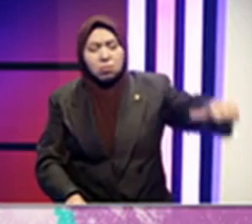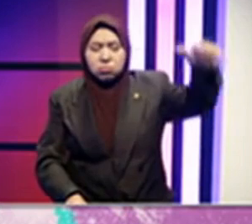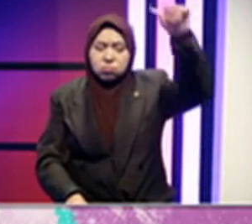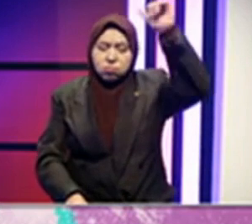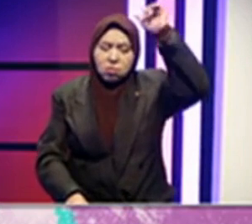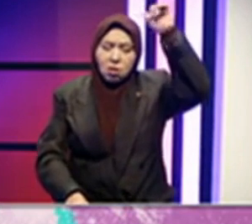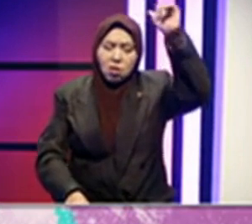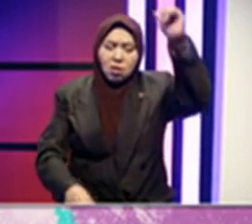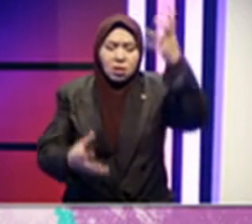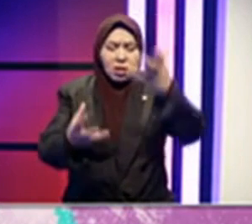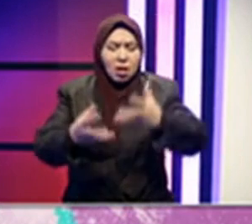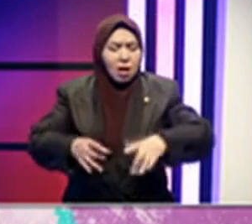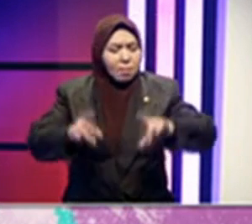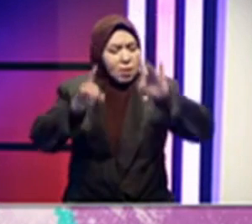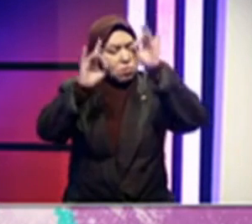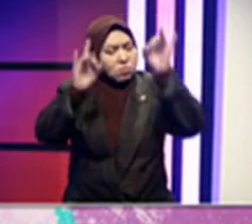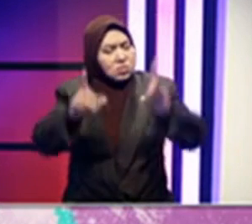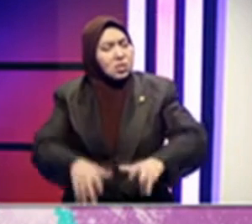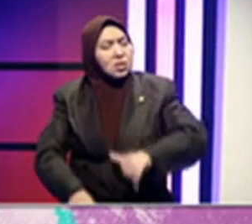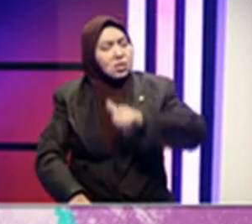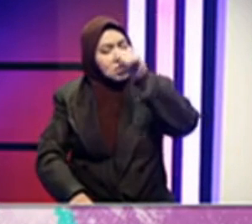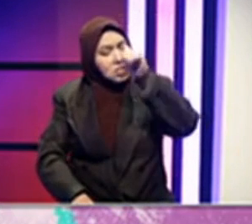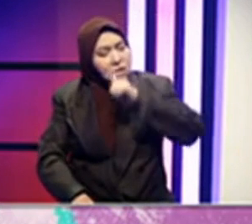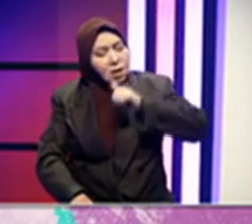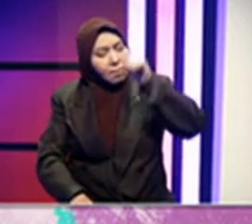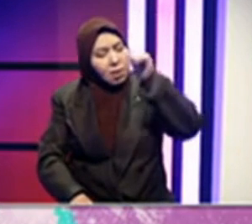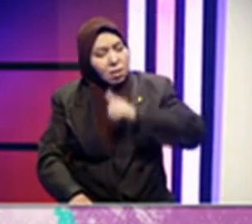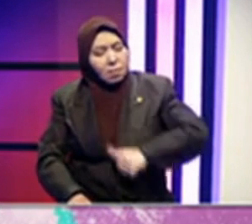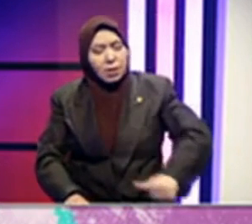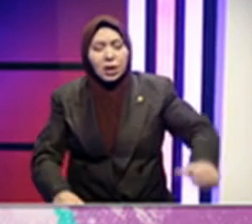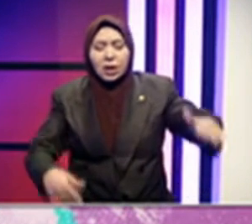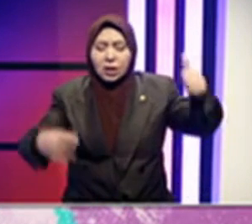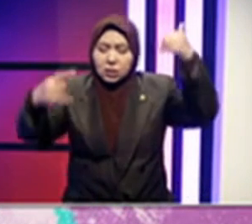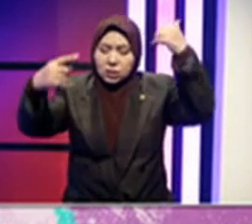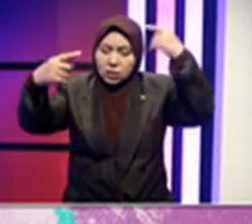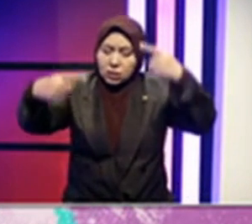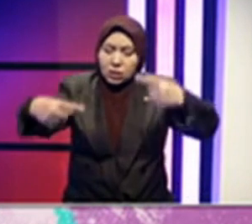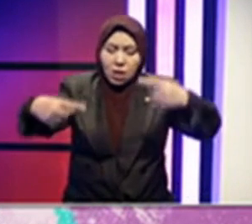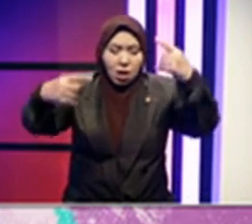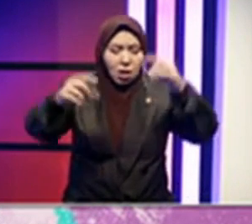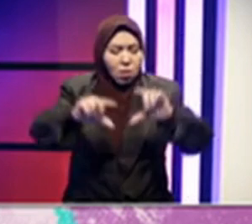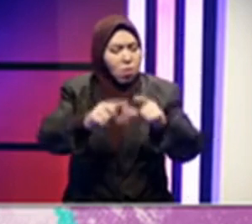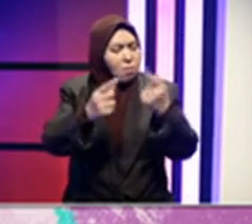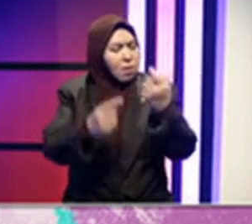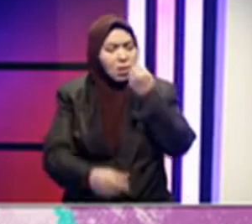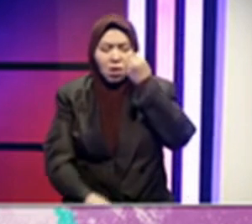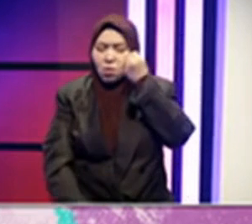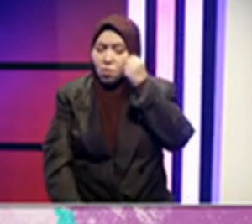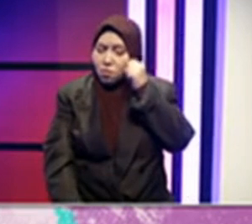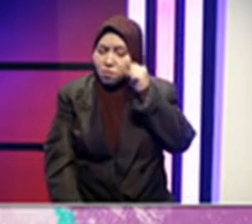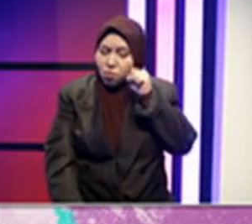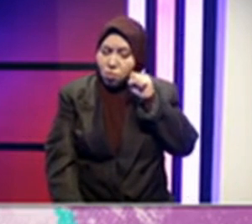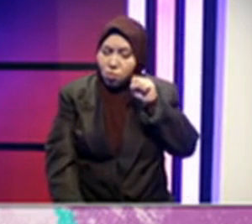والذين قتلوا في سبيل الله فلن